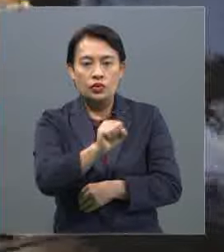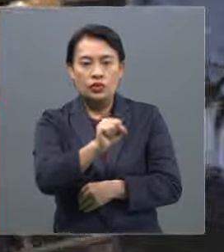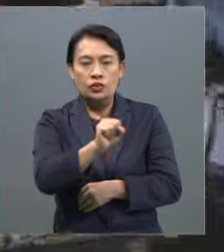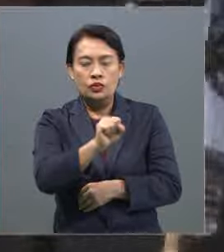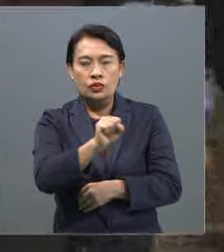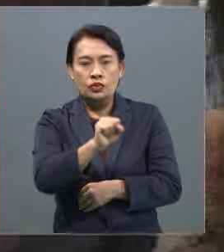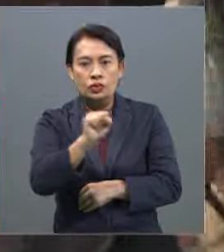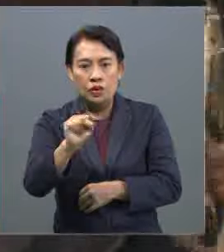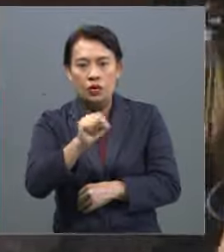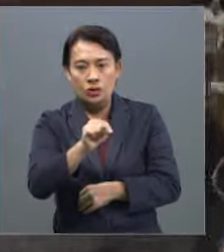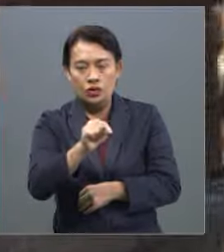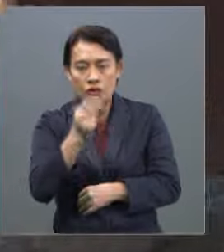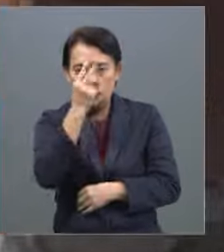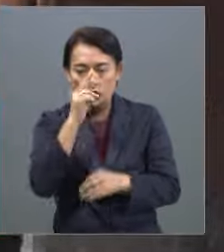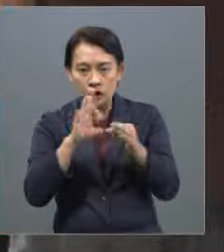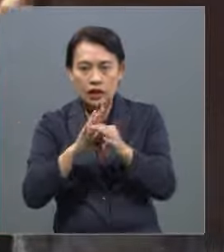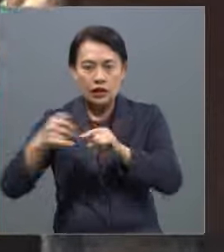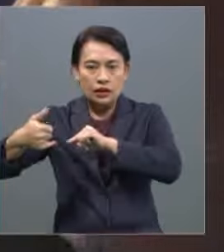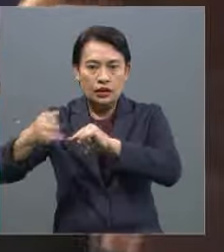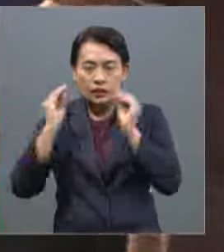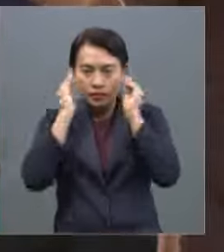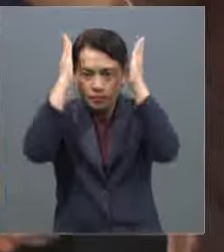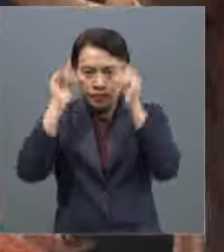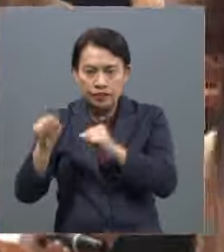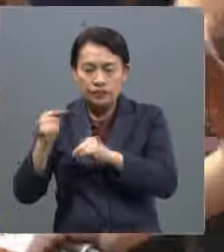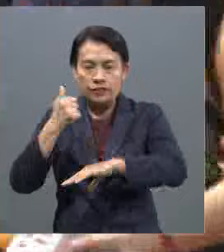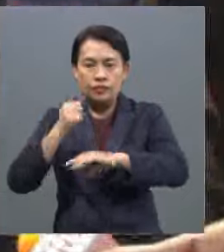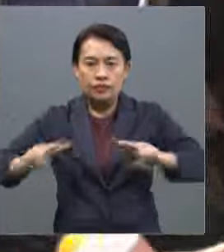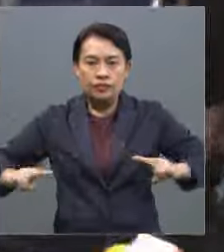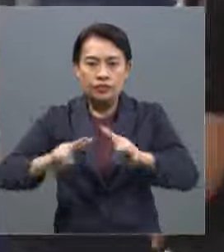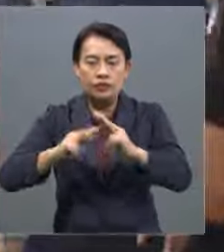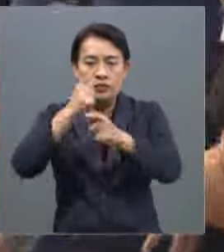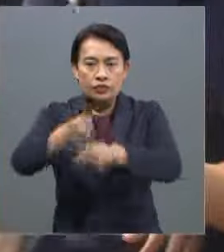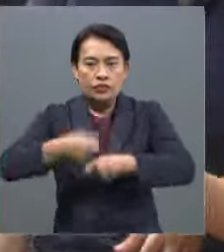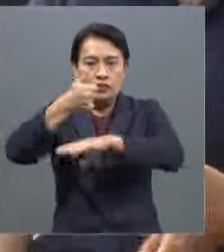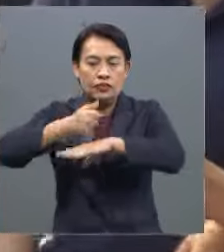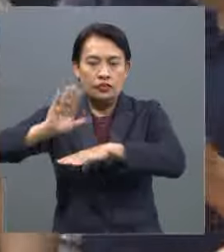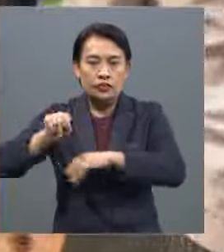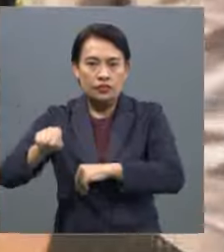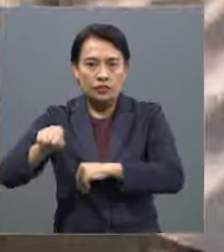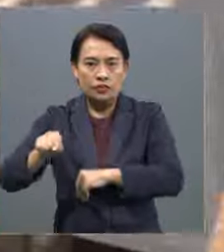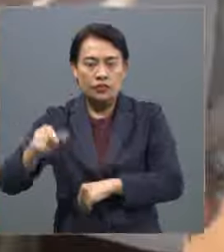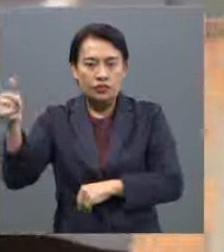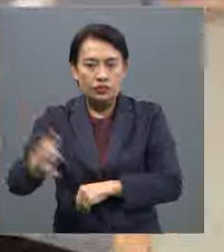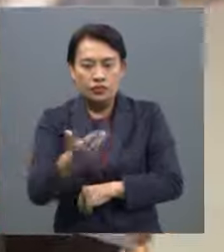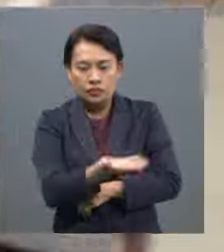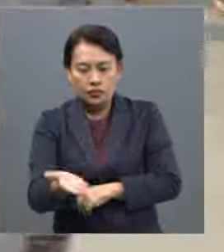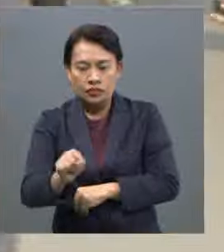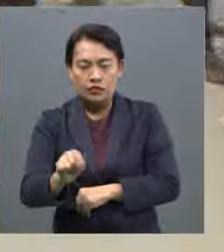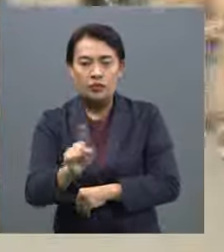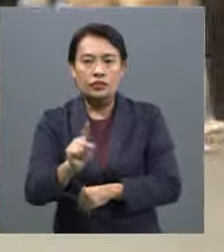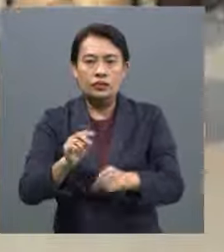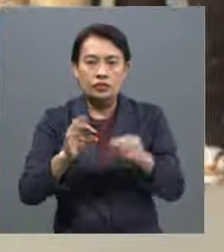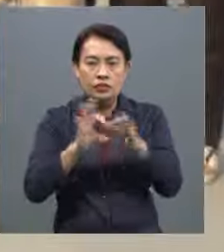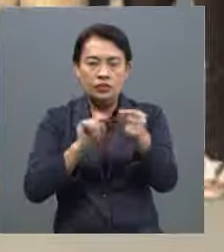ปรากฏภาพของร้อยเอกธรรมนัสพรหมเภารัฐมนตรีรว่าการกระทรวงเกษตรและสหกรณ์เดินทางไปต้อนรับอดีตนายกทักษิณที่